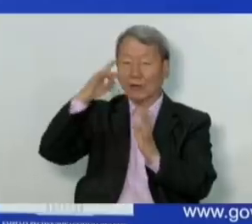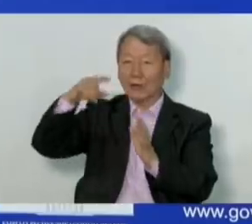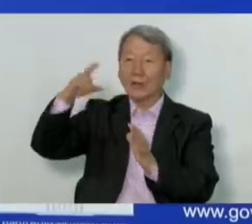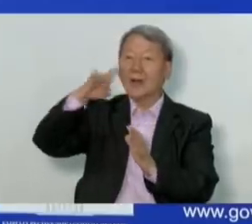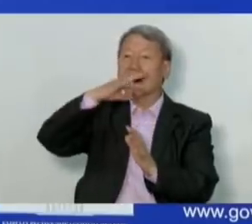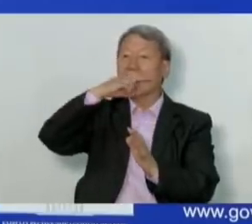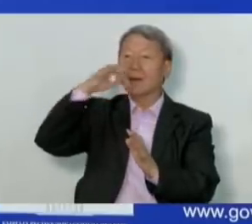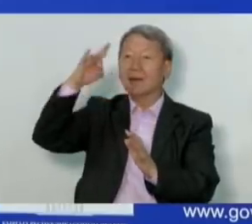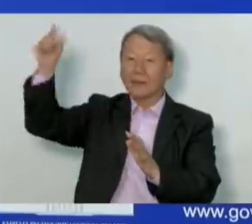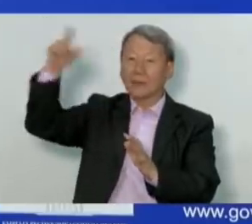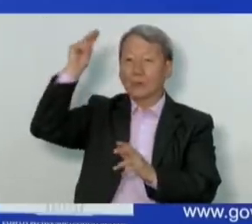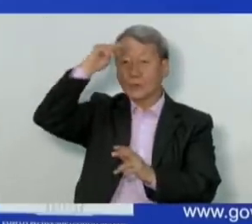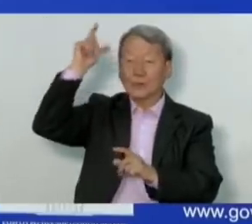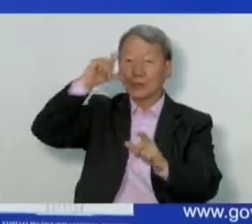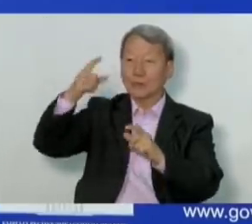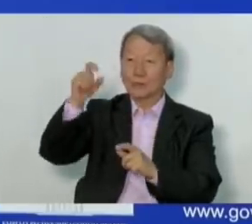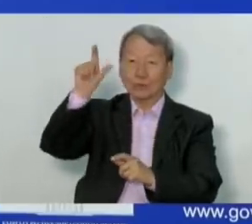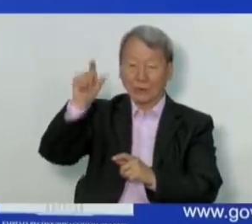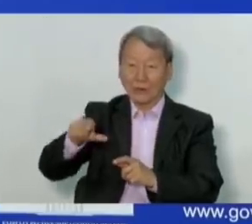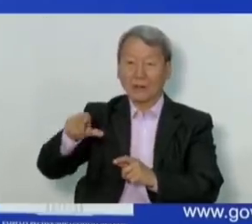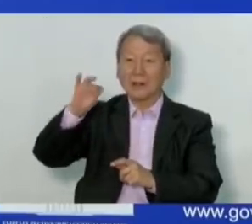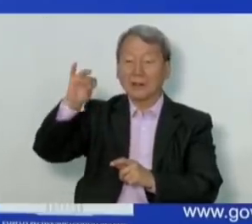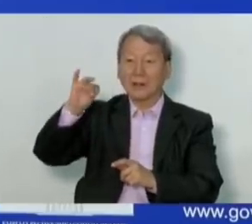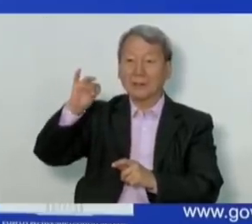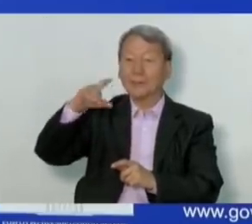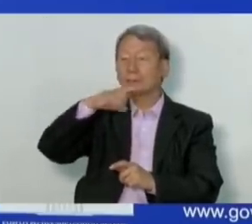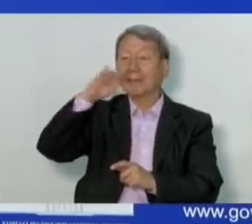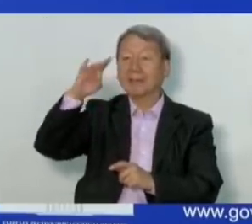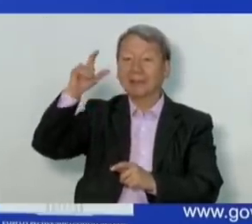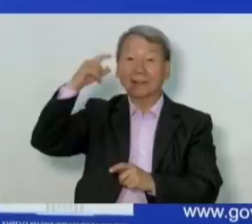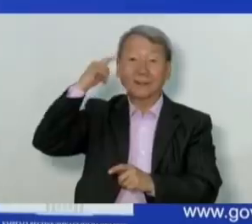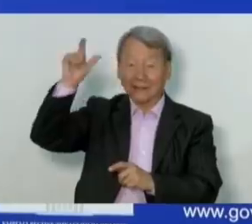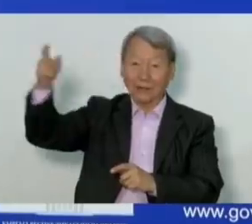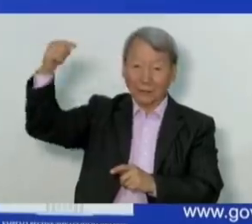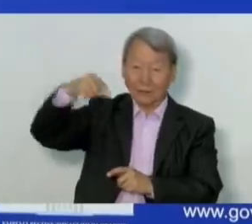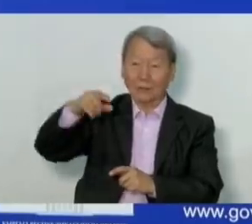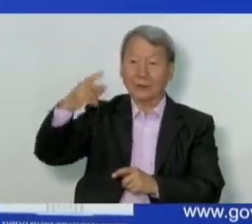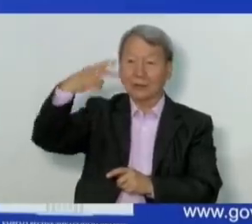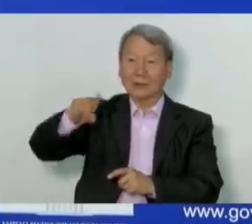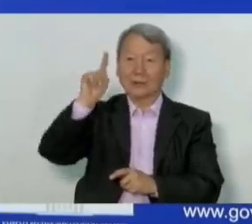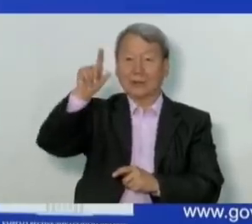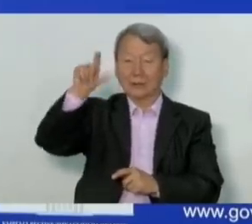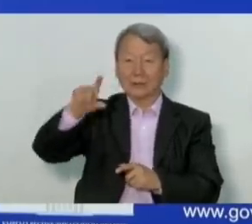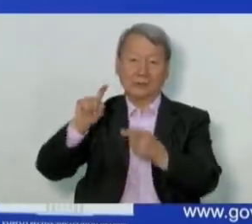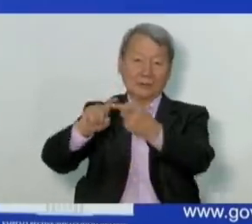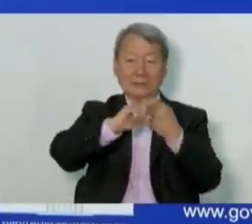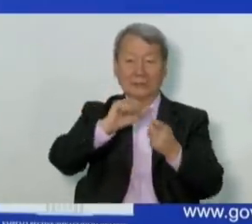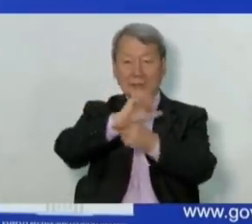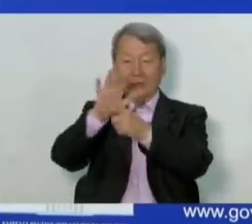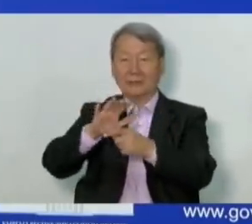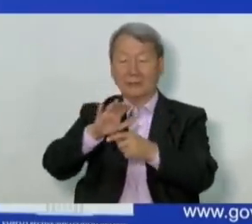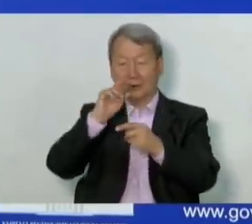Расия Федерациясы курсанттар 100, Расия Федерациясы Қыргызстанның жарандары 21 ұчыр бойдан